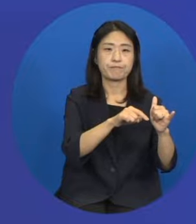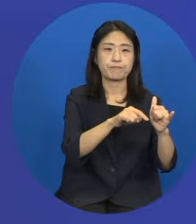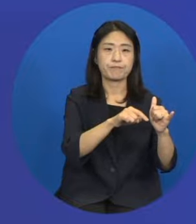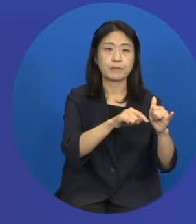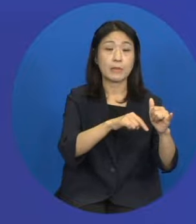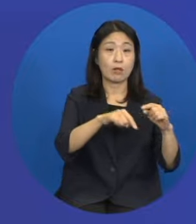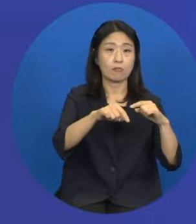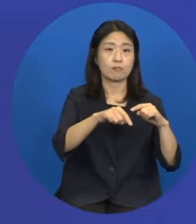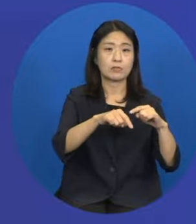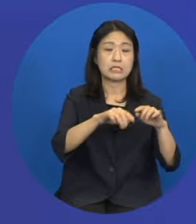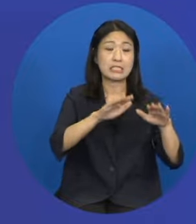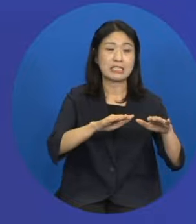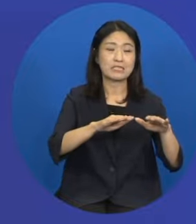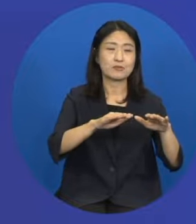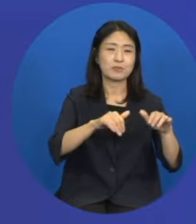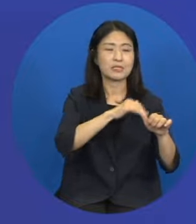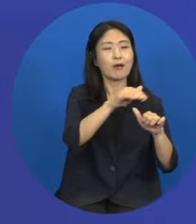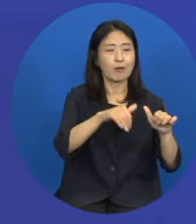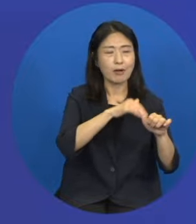정치인 아닙니까?